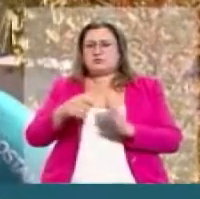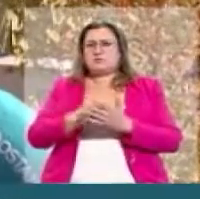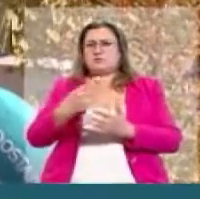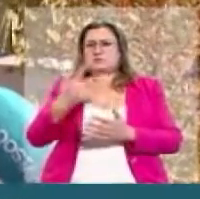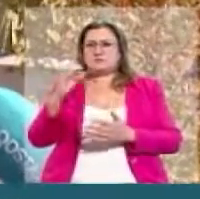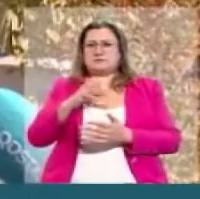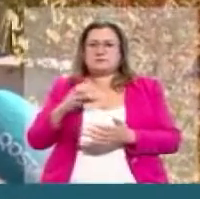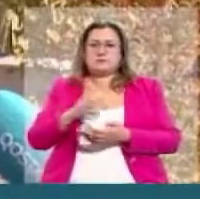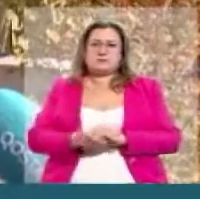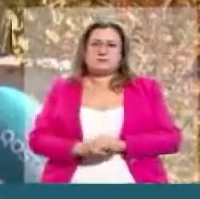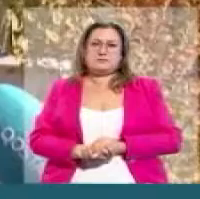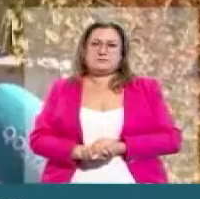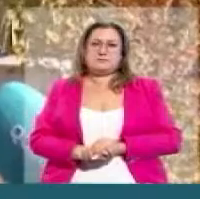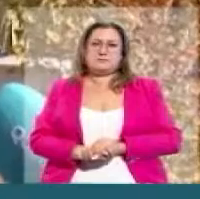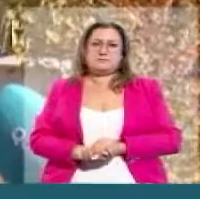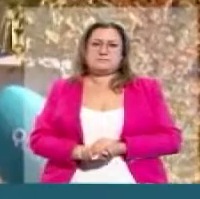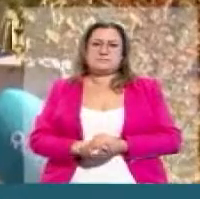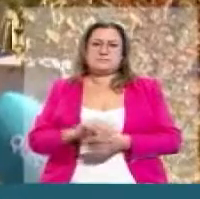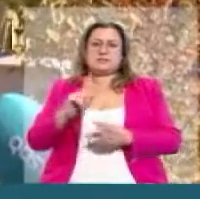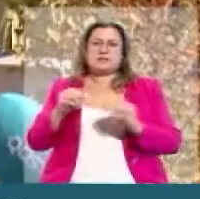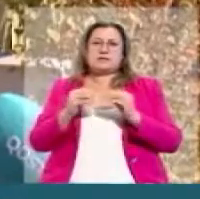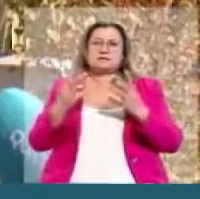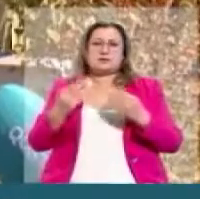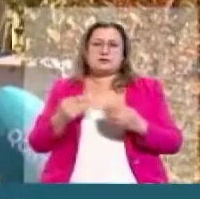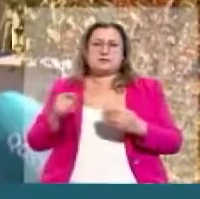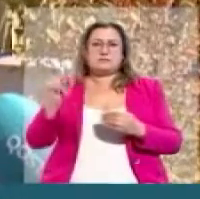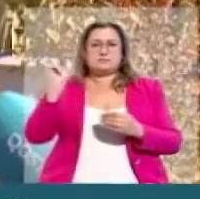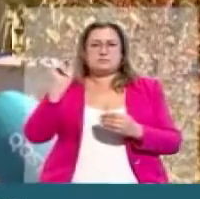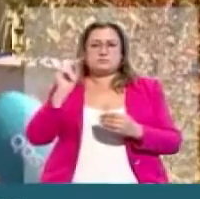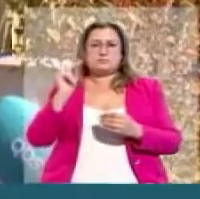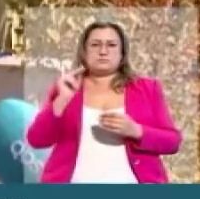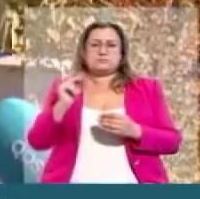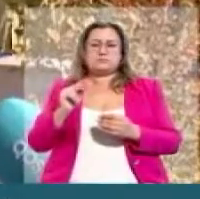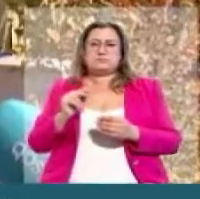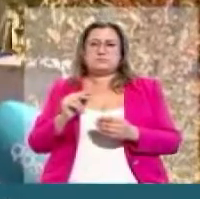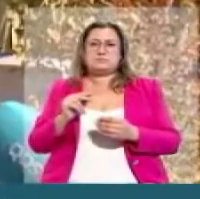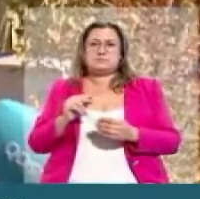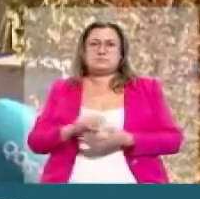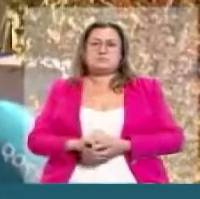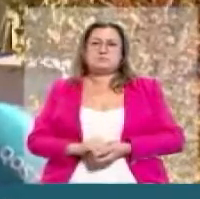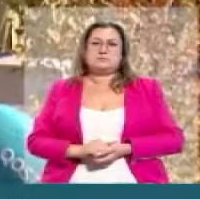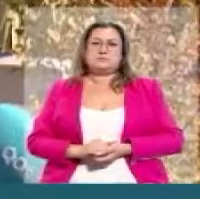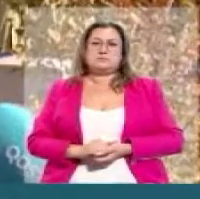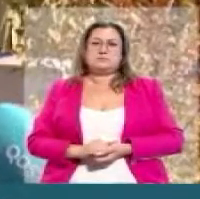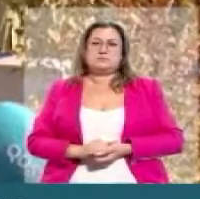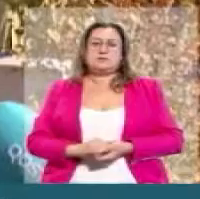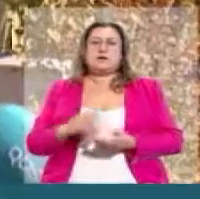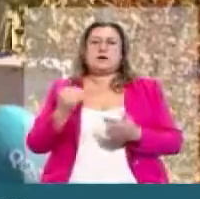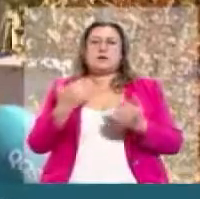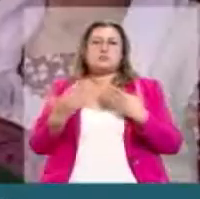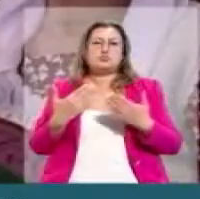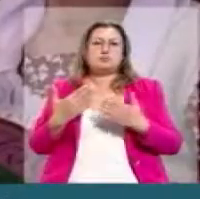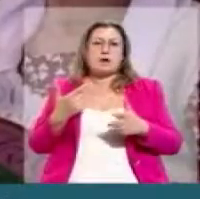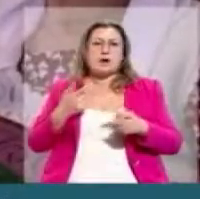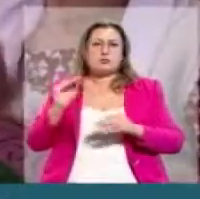Бірінші, біз әскери міндеттілерді өзімізге қабылдадық. Оларға өз міндеттерін